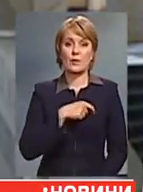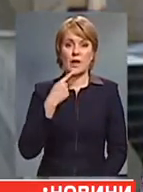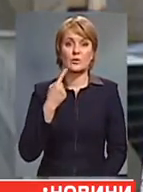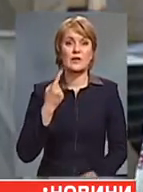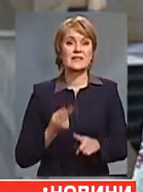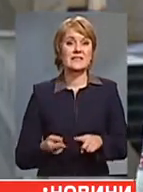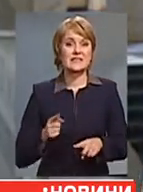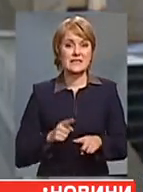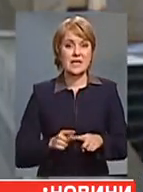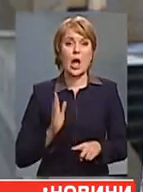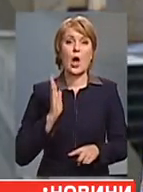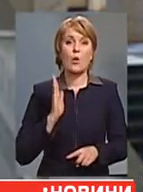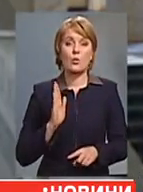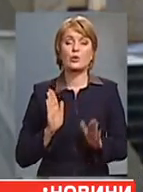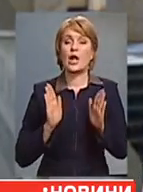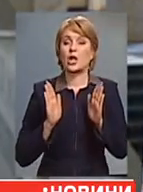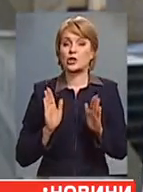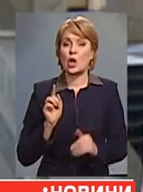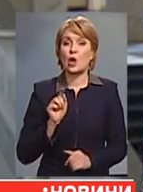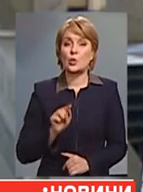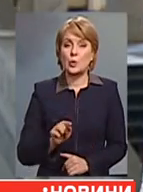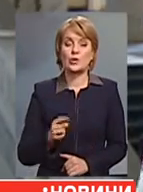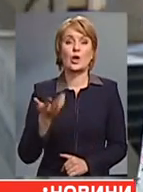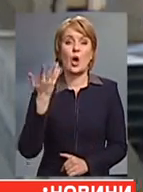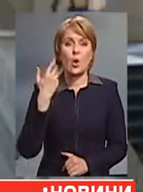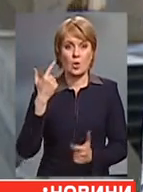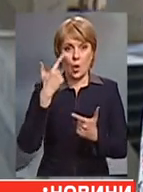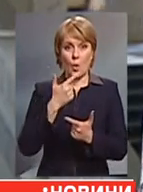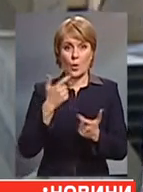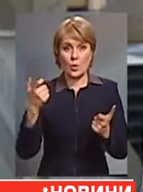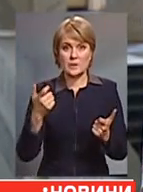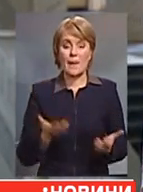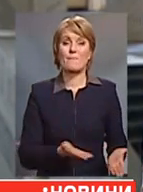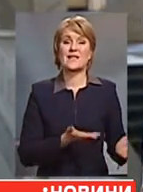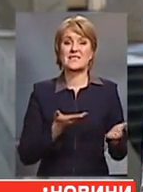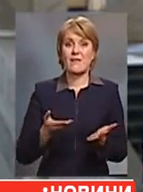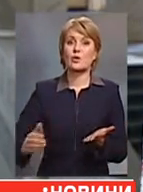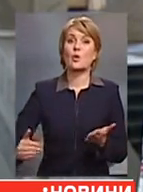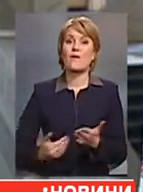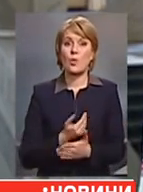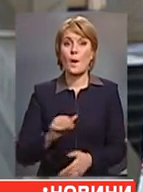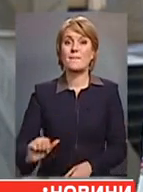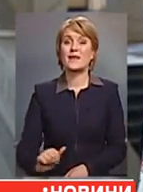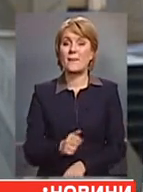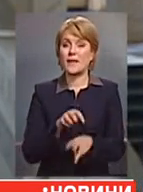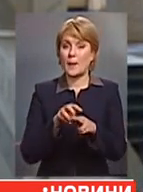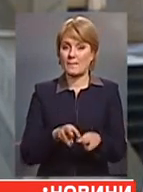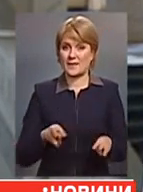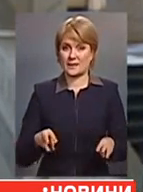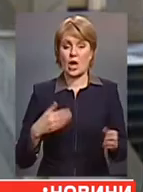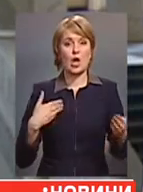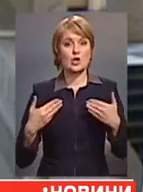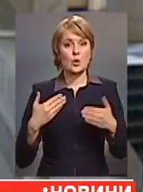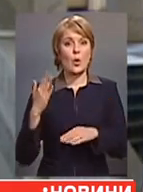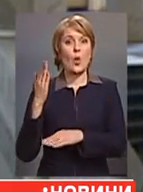тоді, коли все ж таки буде оголошений і буде представлений новий прем'єр-міністр. Щодо голосування за